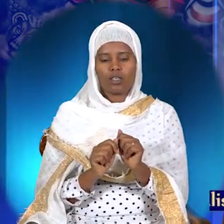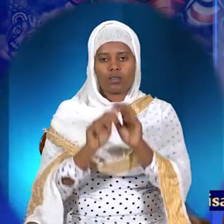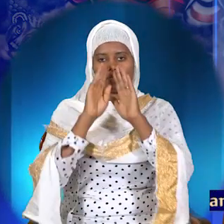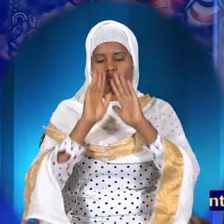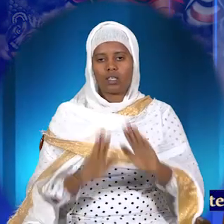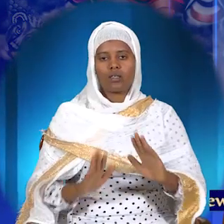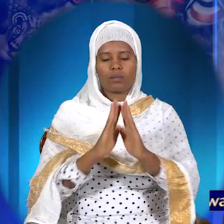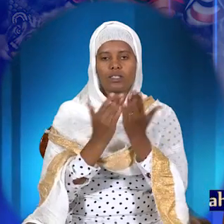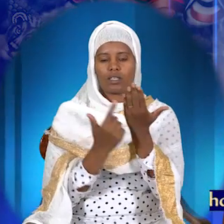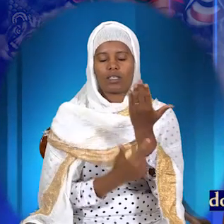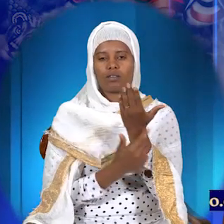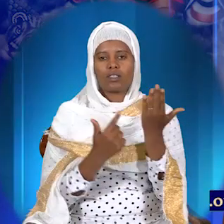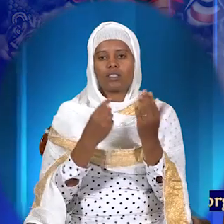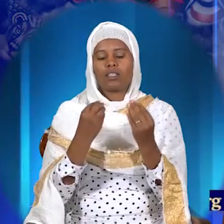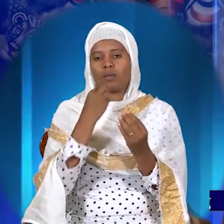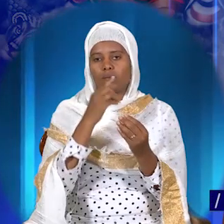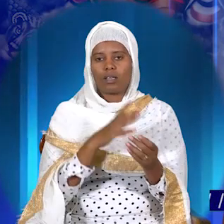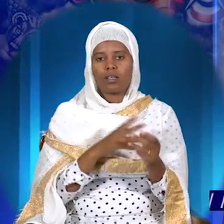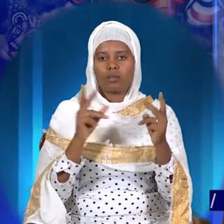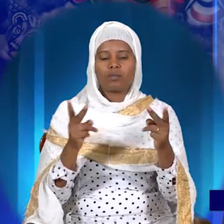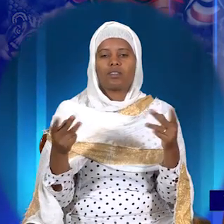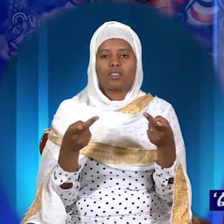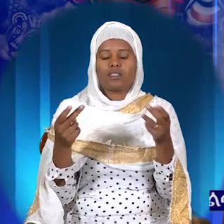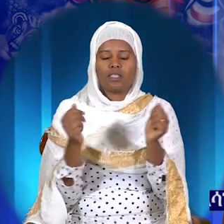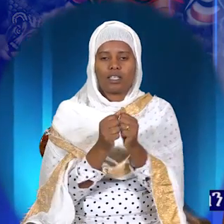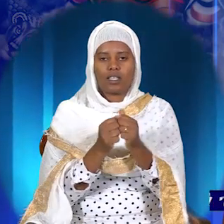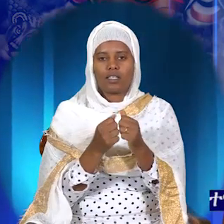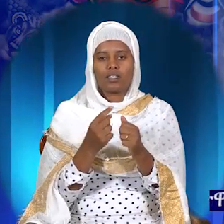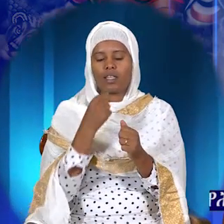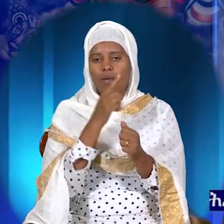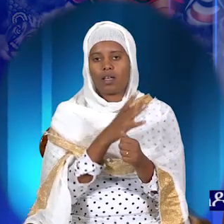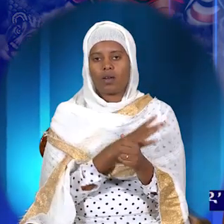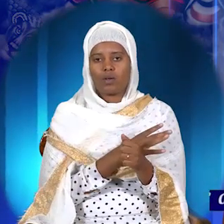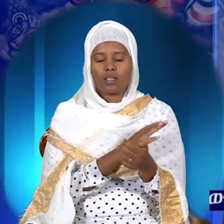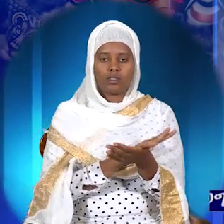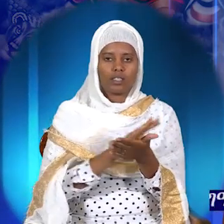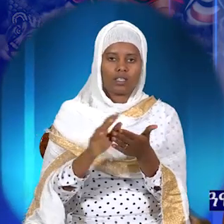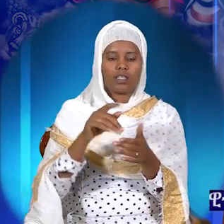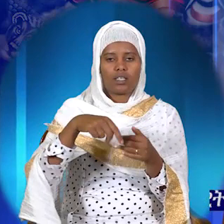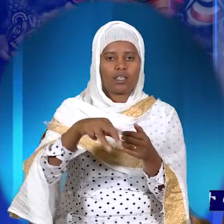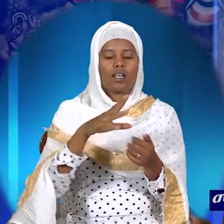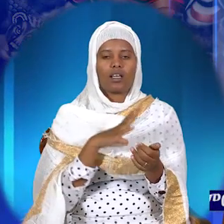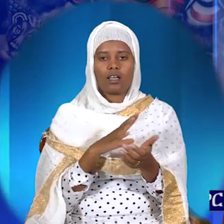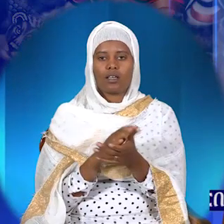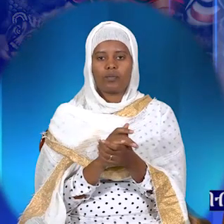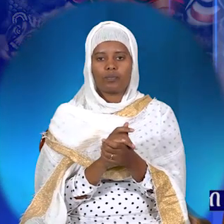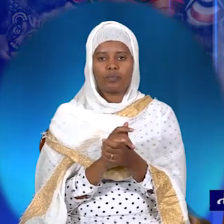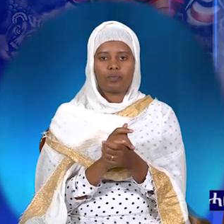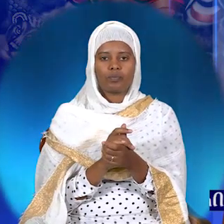መጽሕፍቲ ከመይ ተመዝጊቡሎ ኣብ ብሉያትን ኣብ ሃዲሳትን እዚ ነገራት እዚ ብኸመይ ተጠቒሱሎ እናነፀርናዮ ክንከይድ